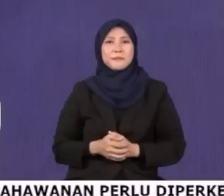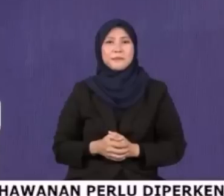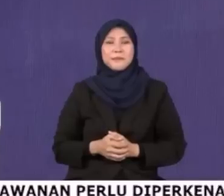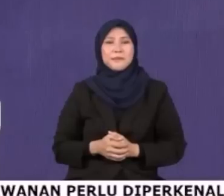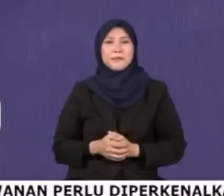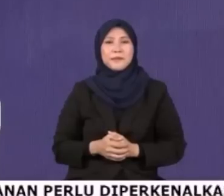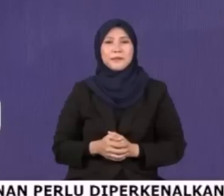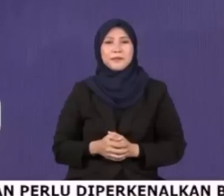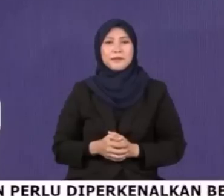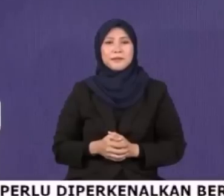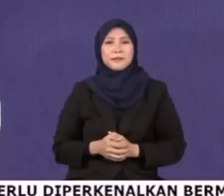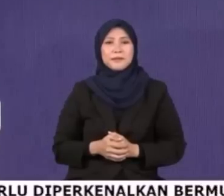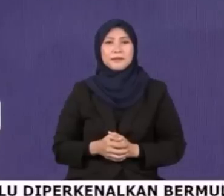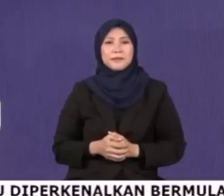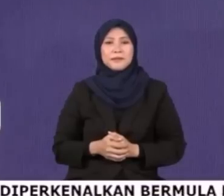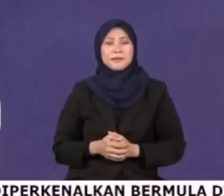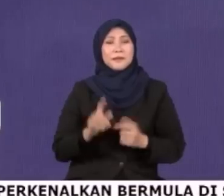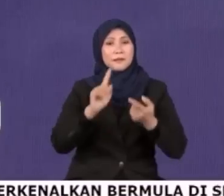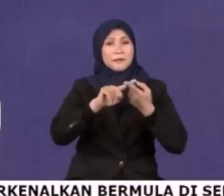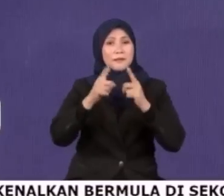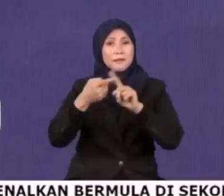jadi sebab itu